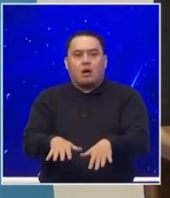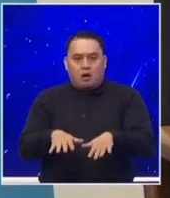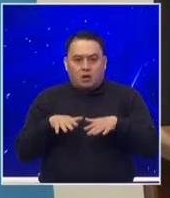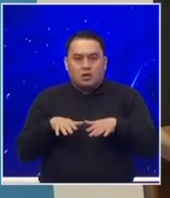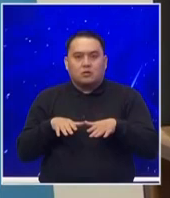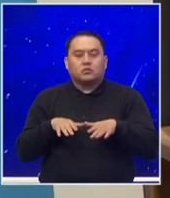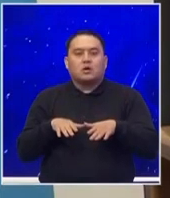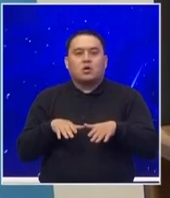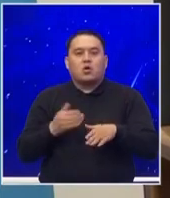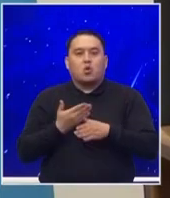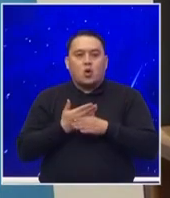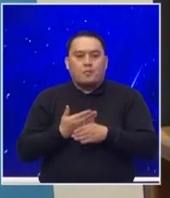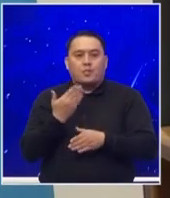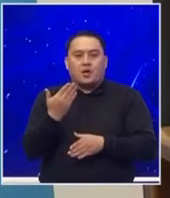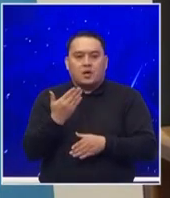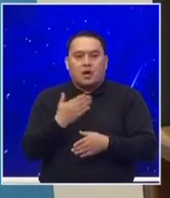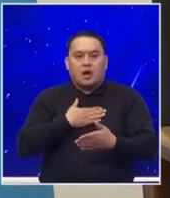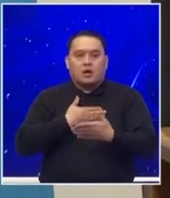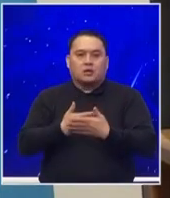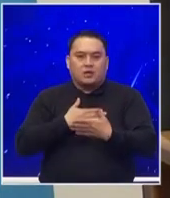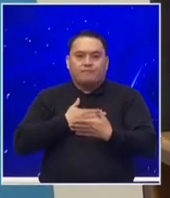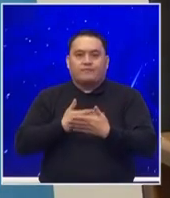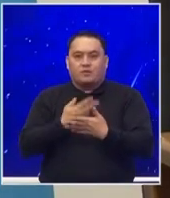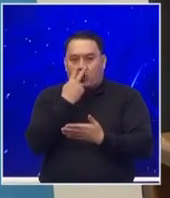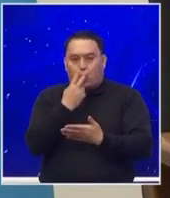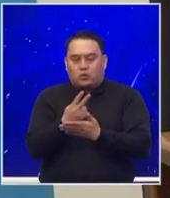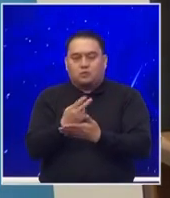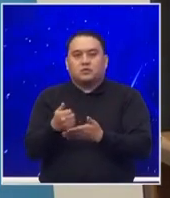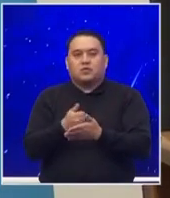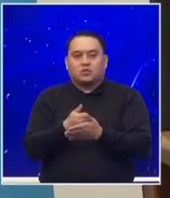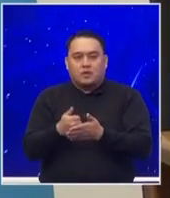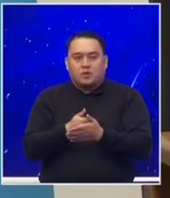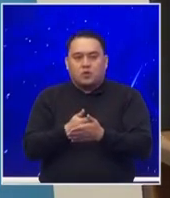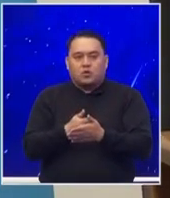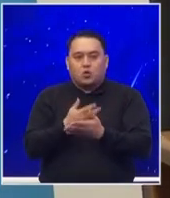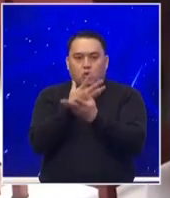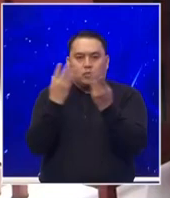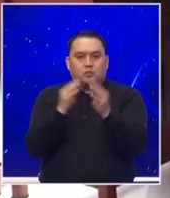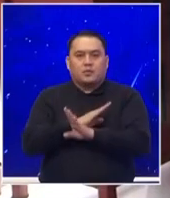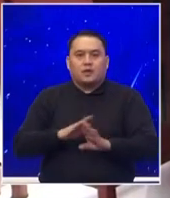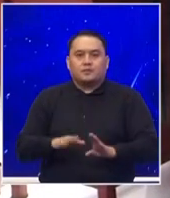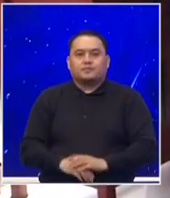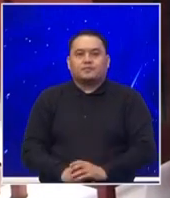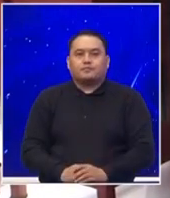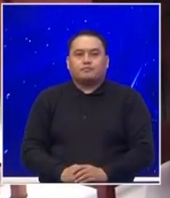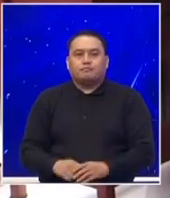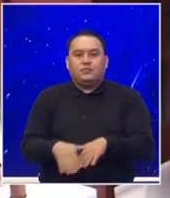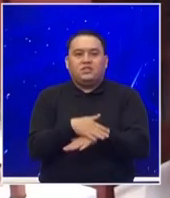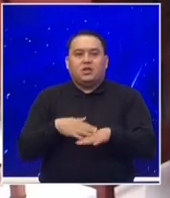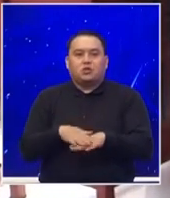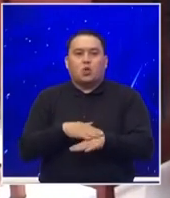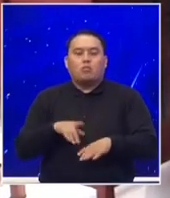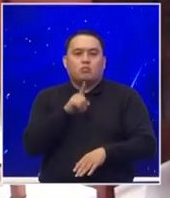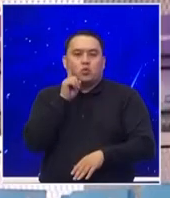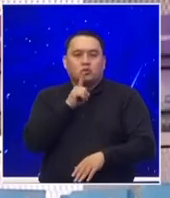мәслихаттық сайлаулар арқылы белсенді таныту арқылы жететіндігімізді ұмытпағанымыз жөн. Ел болашағы жастар.